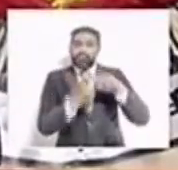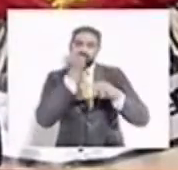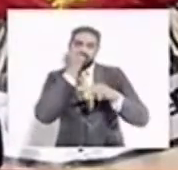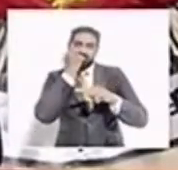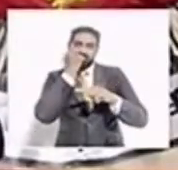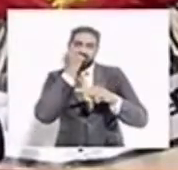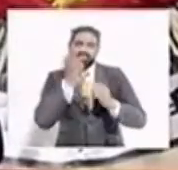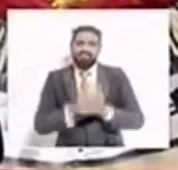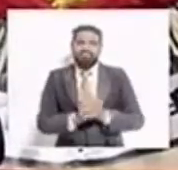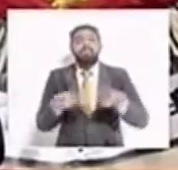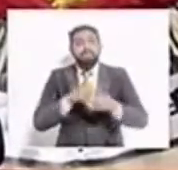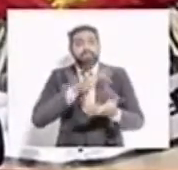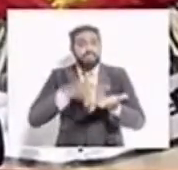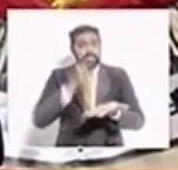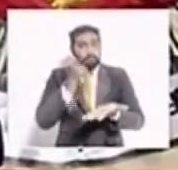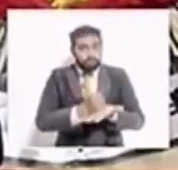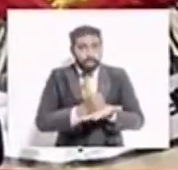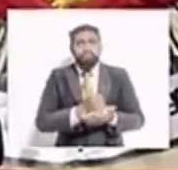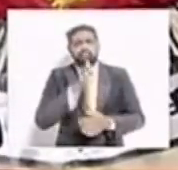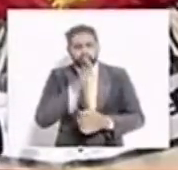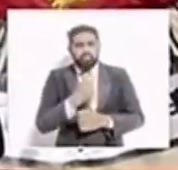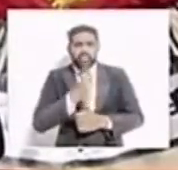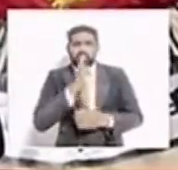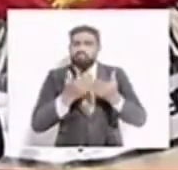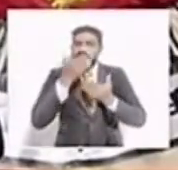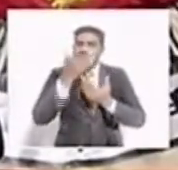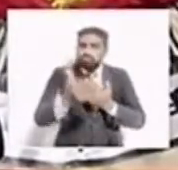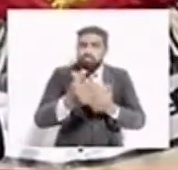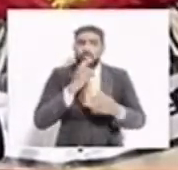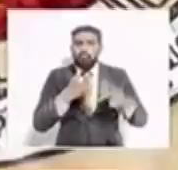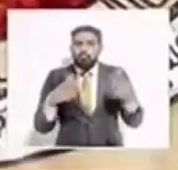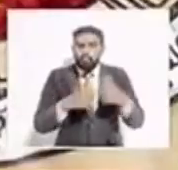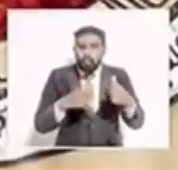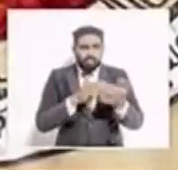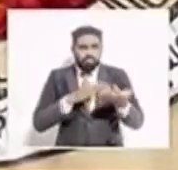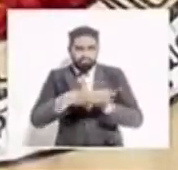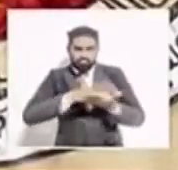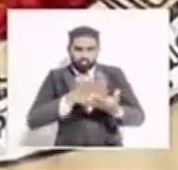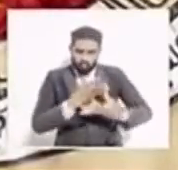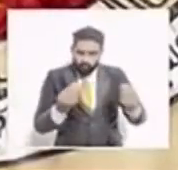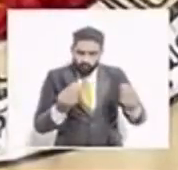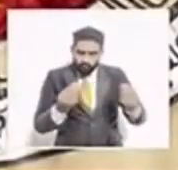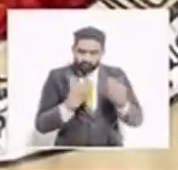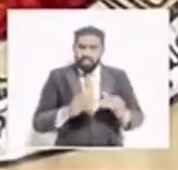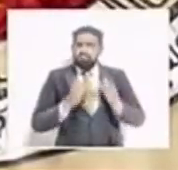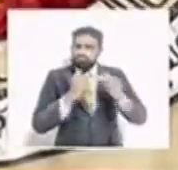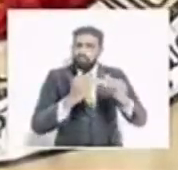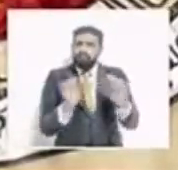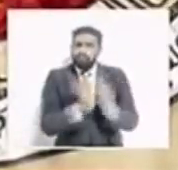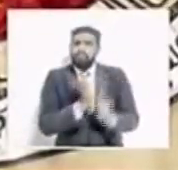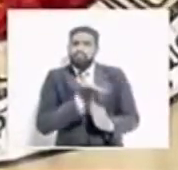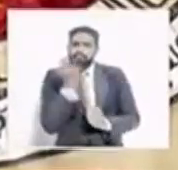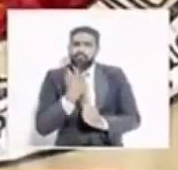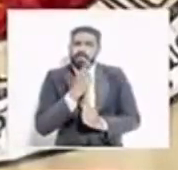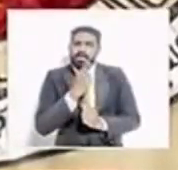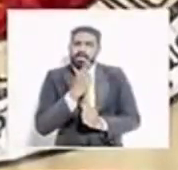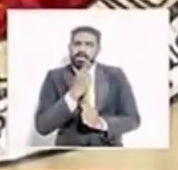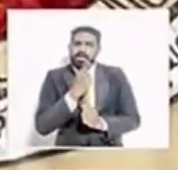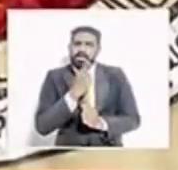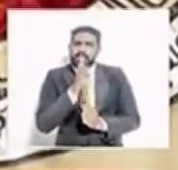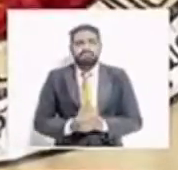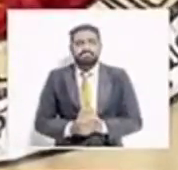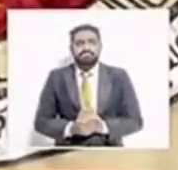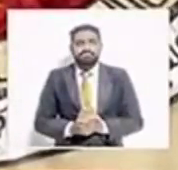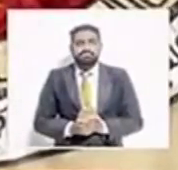the drawbacks we could face owing to this situation. මහ බැංකුව සූදානම් වෙලා ඉන්නවා. නුදුරු දිනක යම් කැළඹිලි ස්වභාවයක් We will experience a